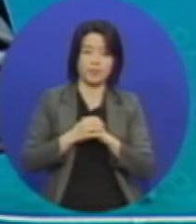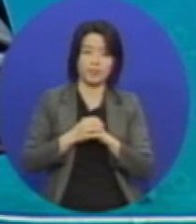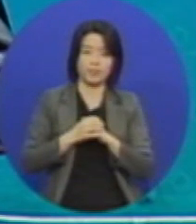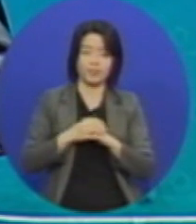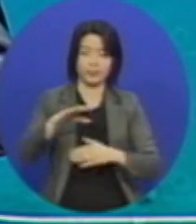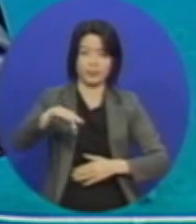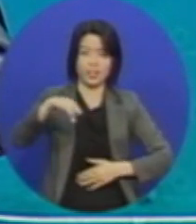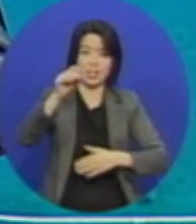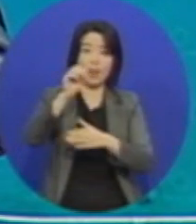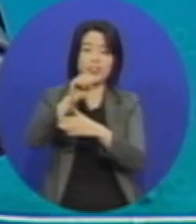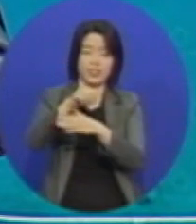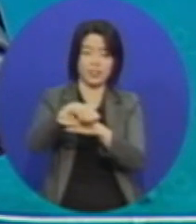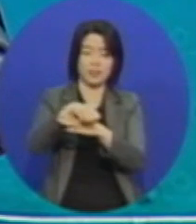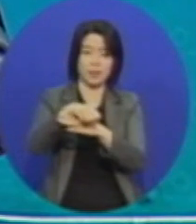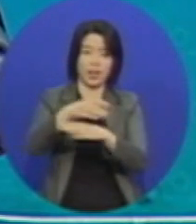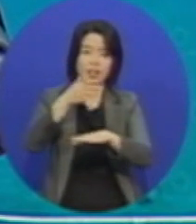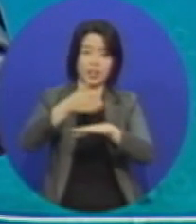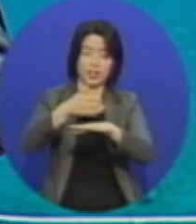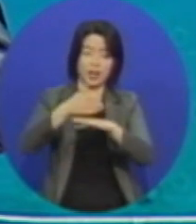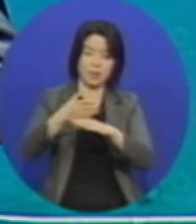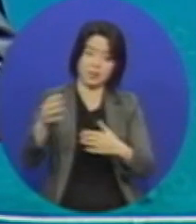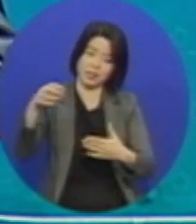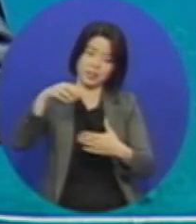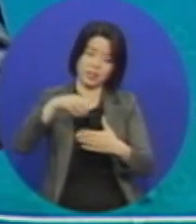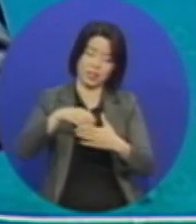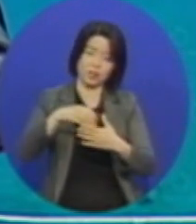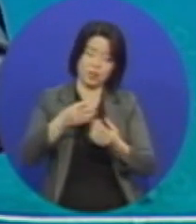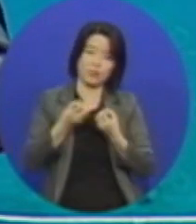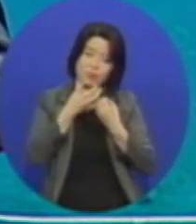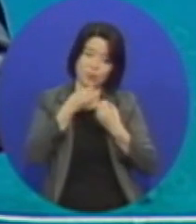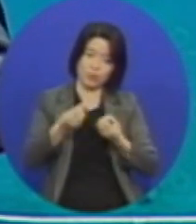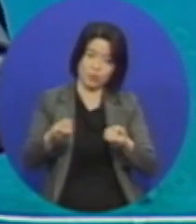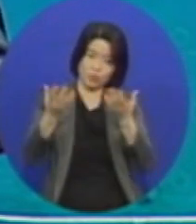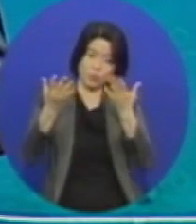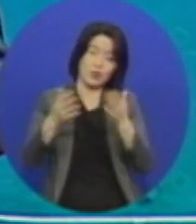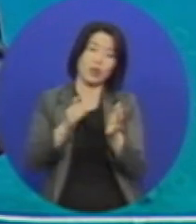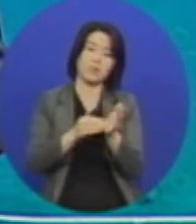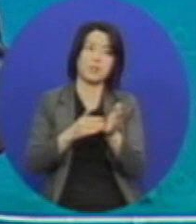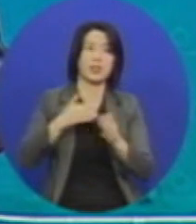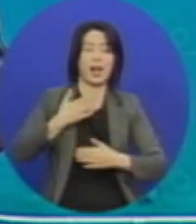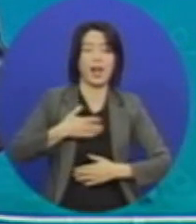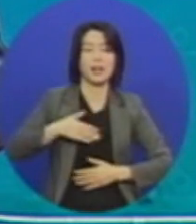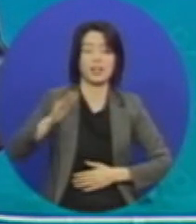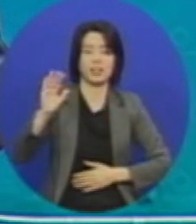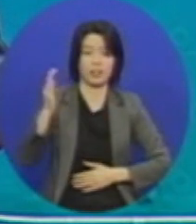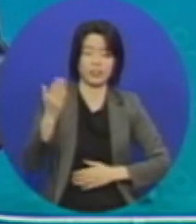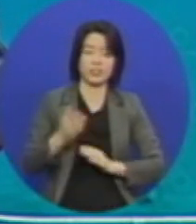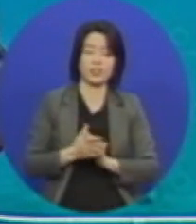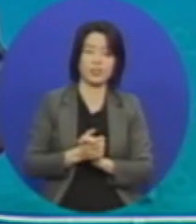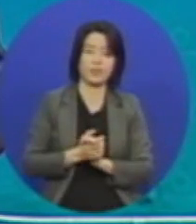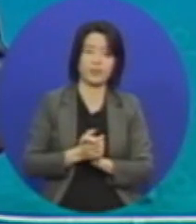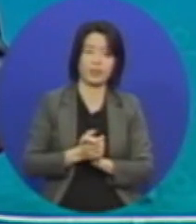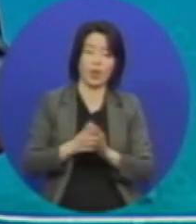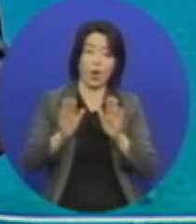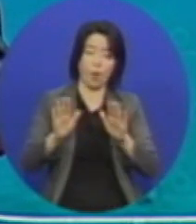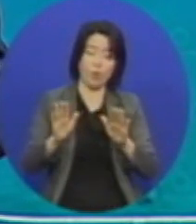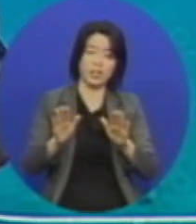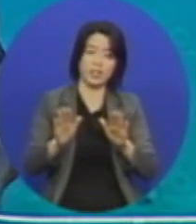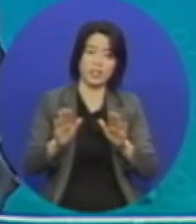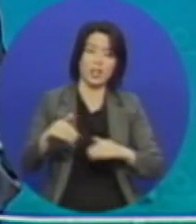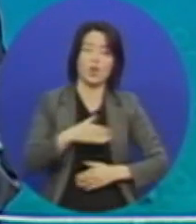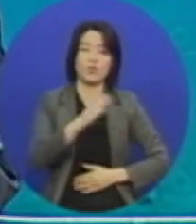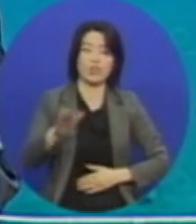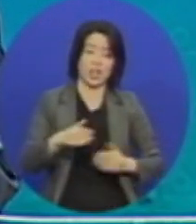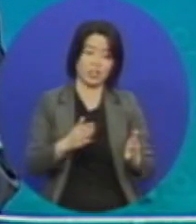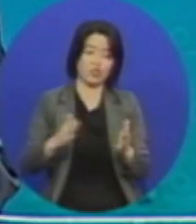2000 열매 감사의 담겨 있는 축복의 비밀을 알게 되었어요 오늘 우리가